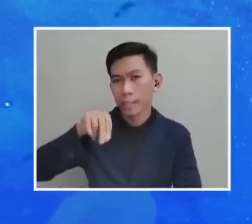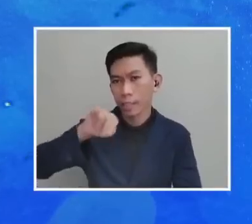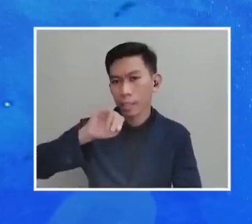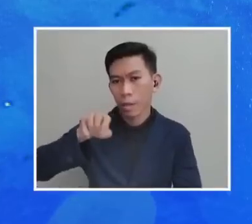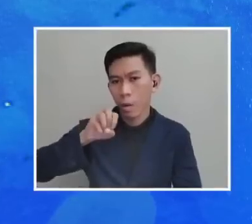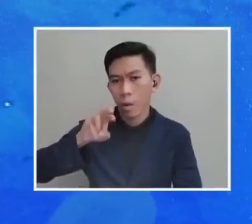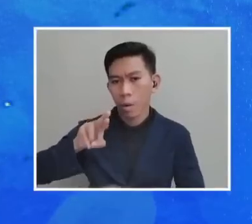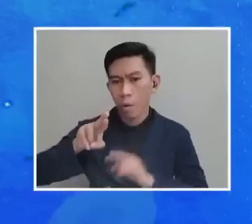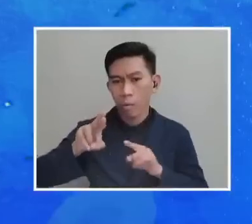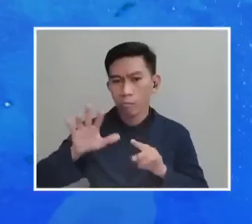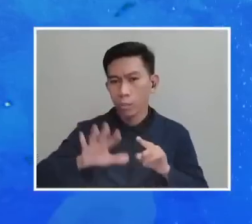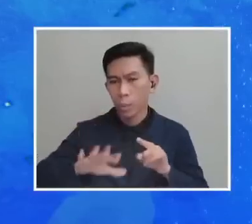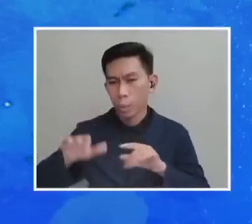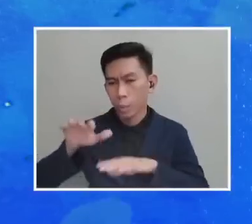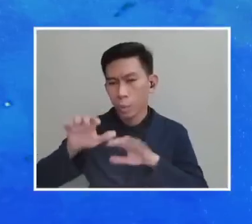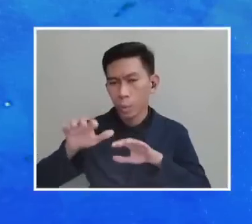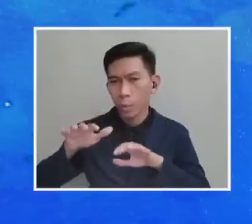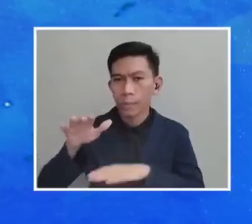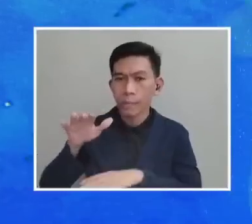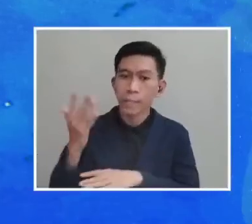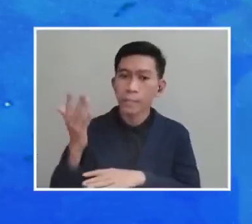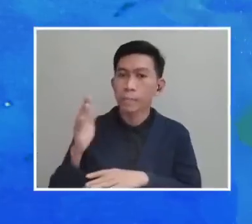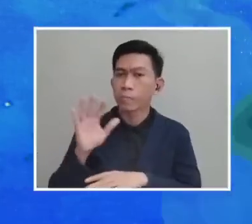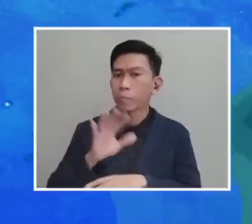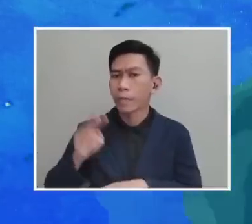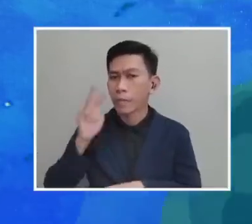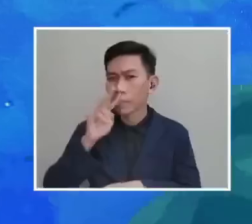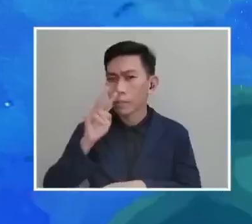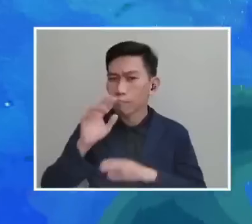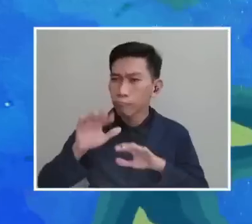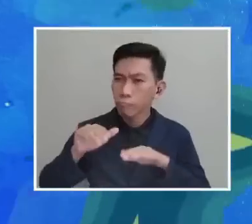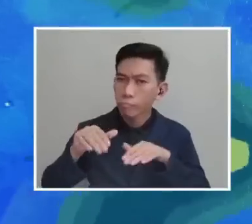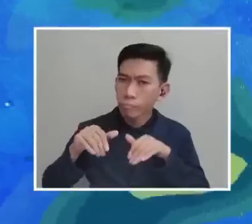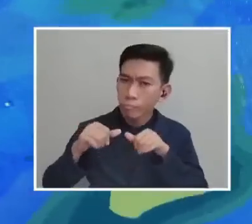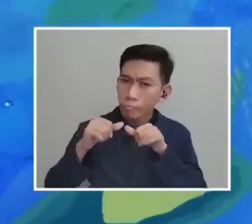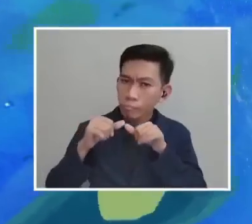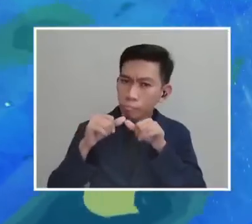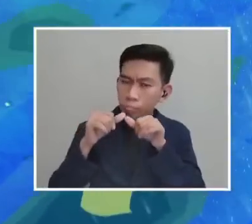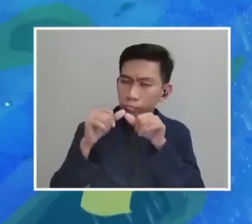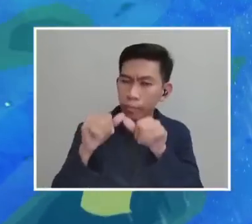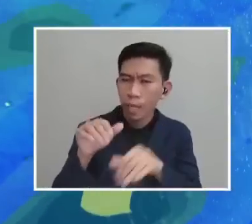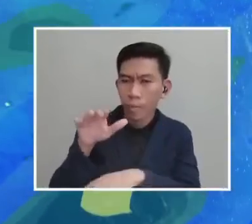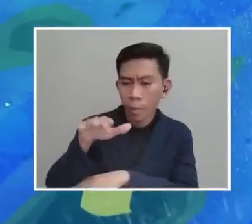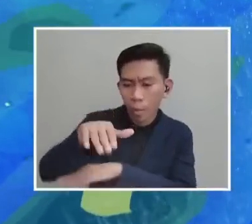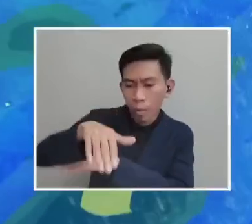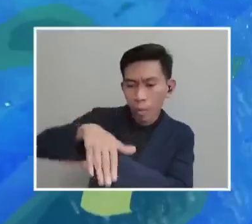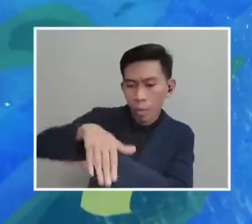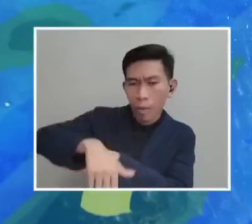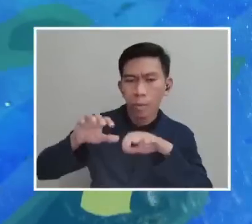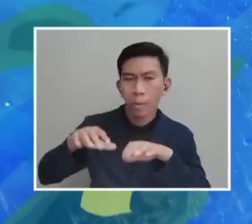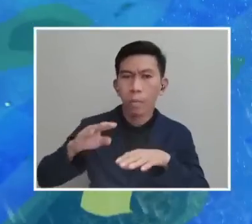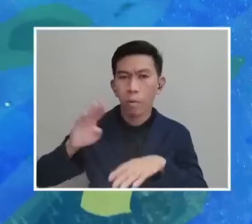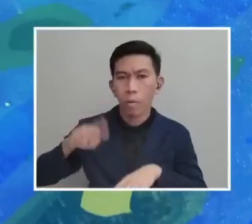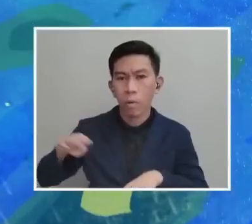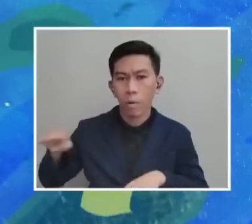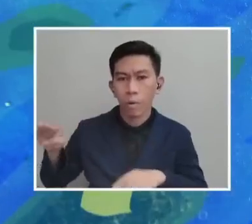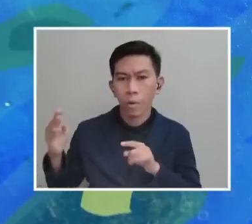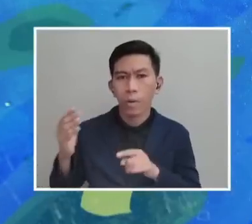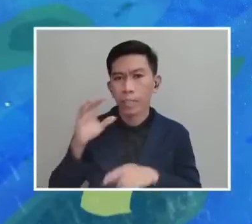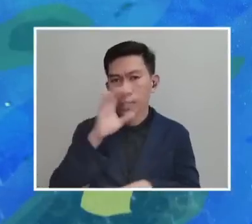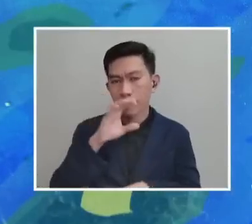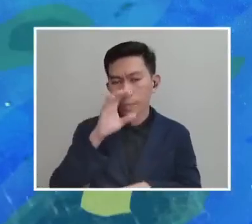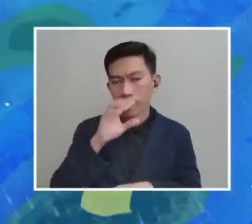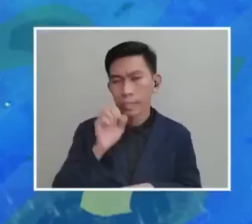na ang may mga pag-ulan. Magpatuloy ito sa hapon at sa gabi may ulan pa sa Bohol, Cebu, Siquijor at Negros